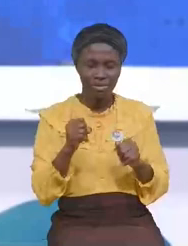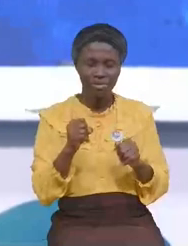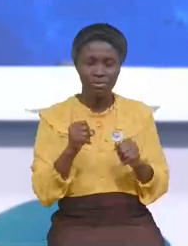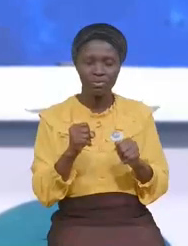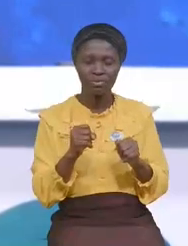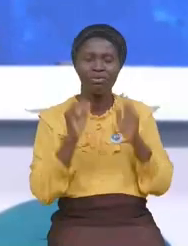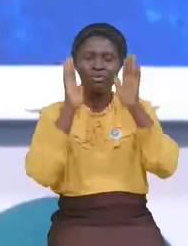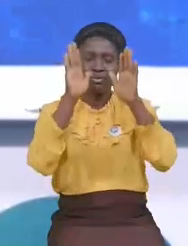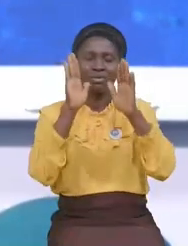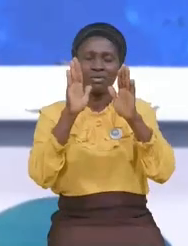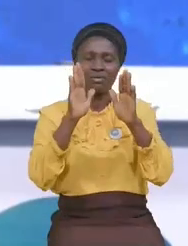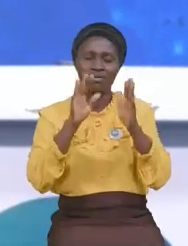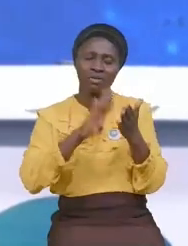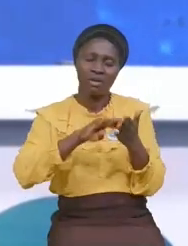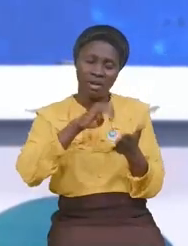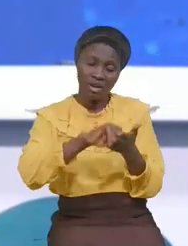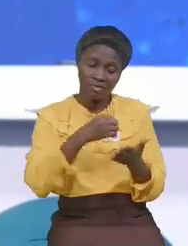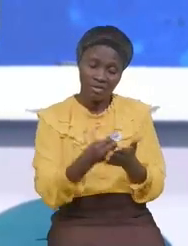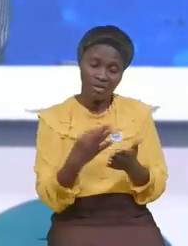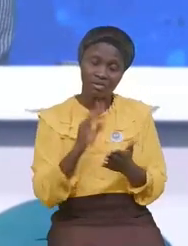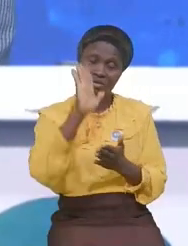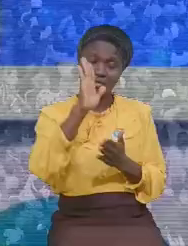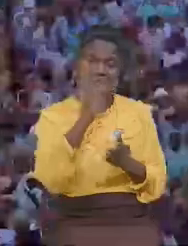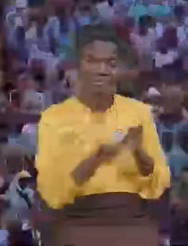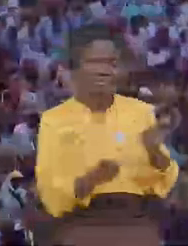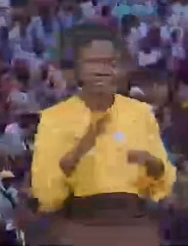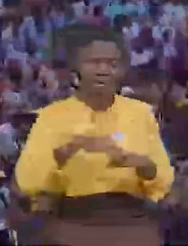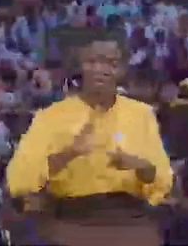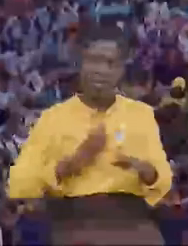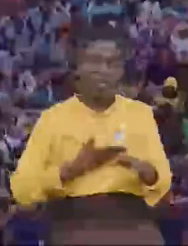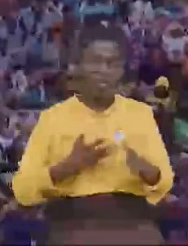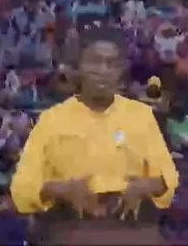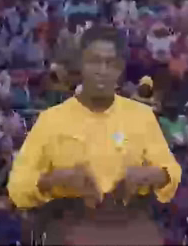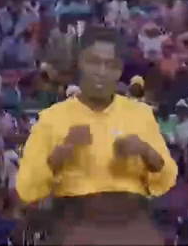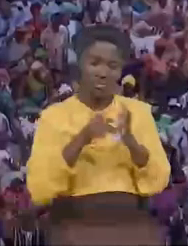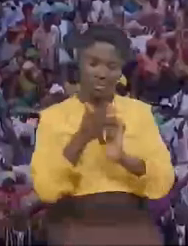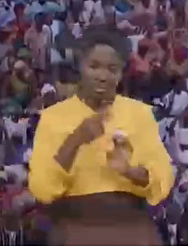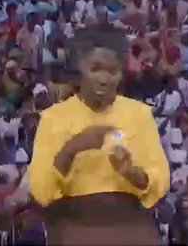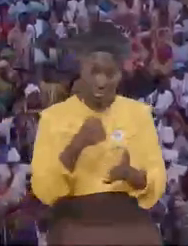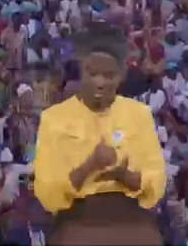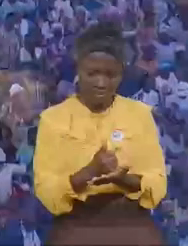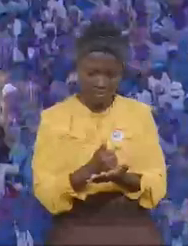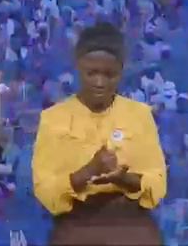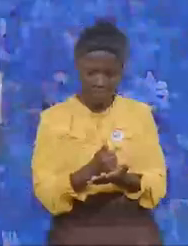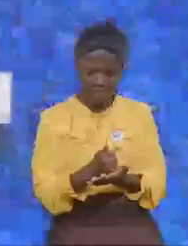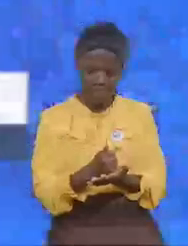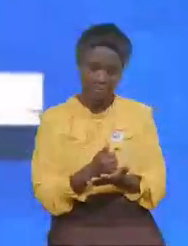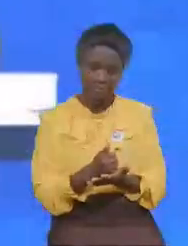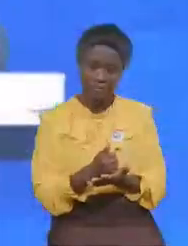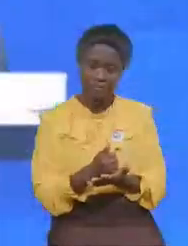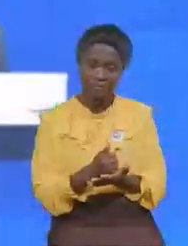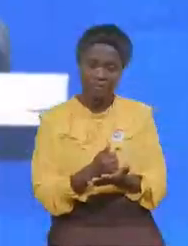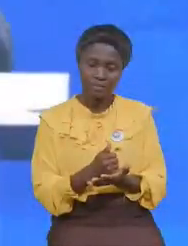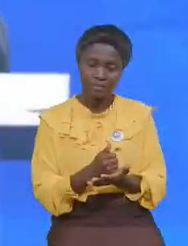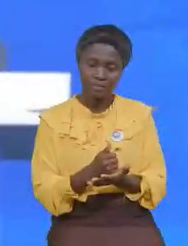Qu'il y ait une évidence remarquable, inoubliable de ta visite au nom de